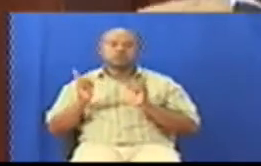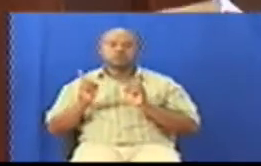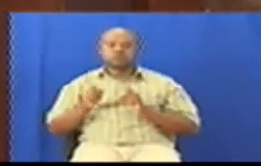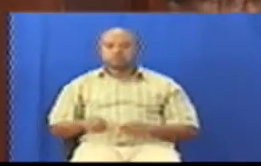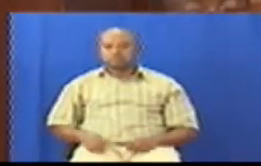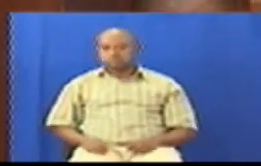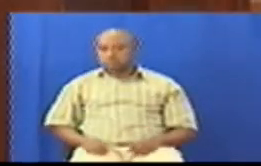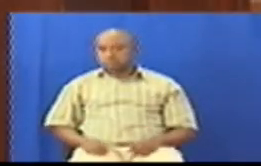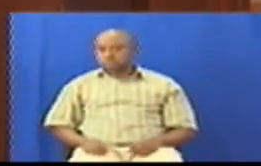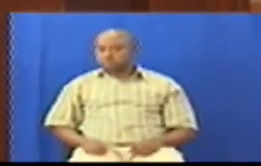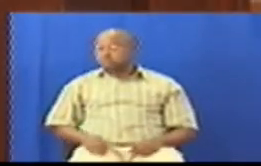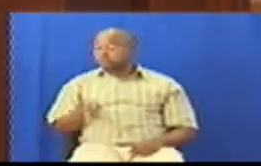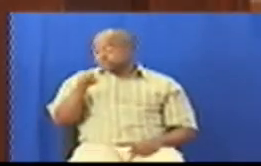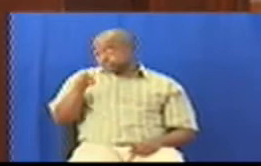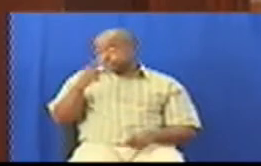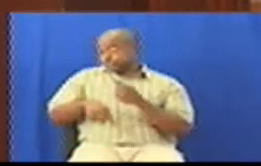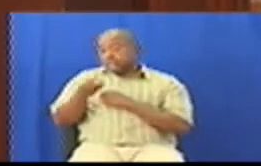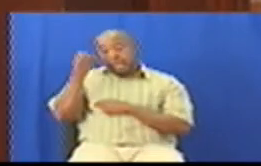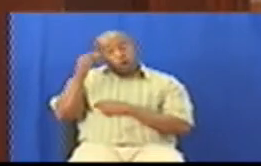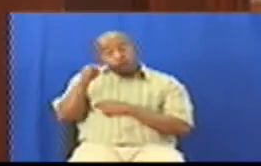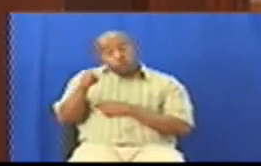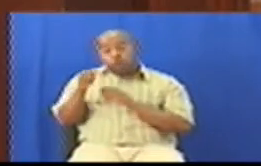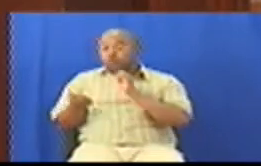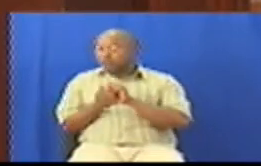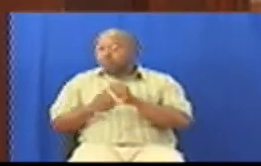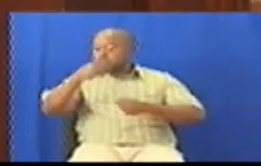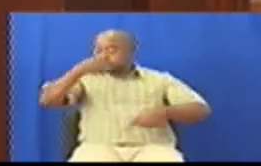Naomba tusilete siasa katika ugonjwa huu.